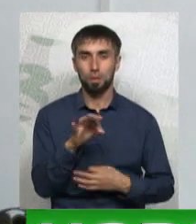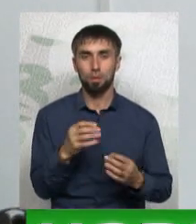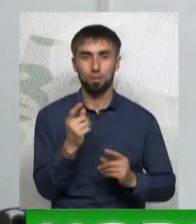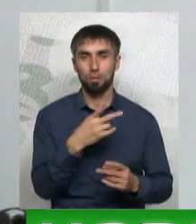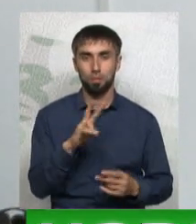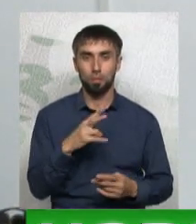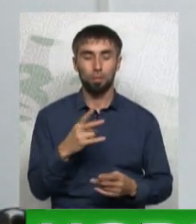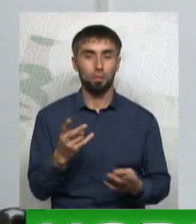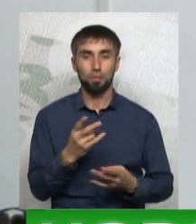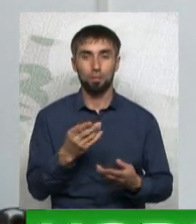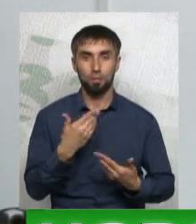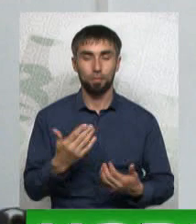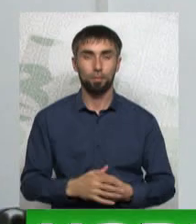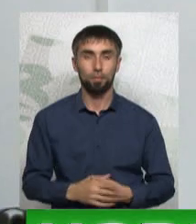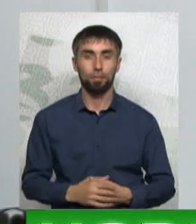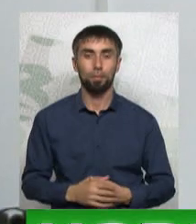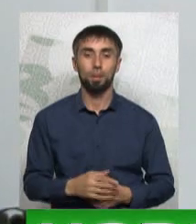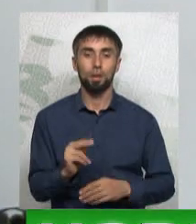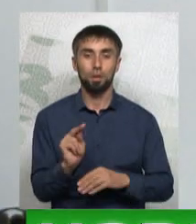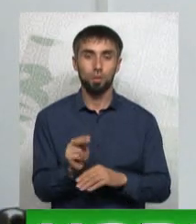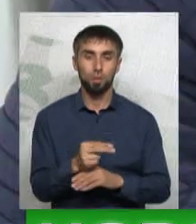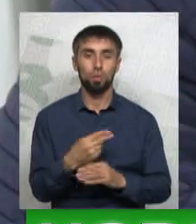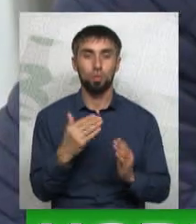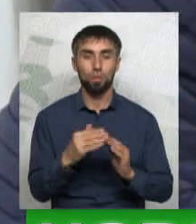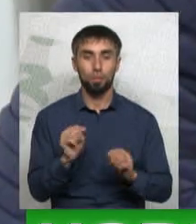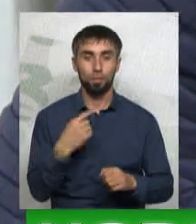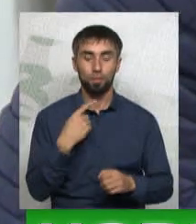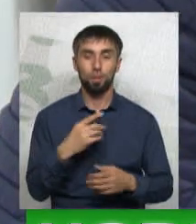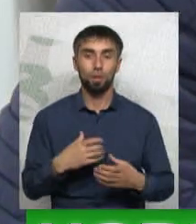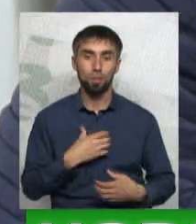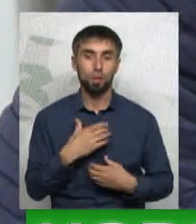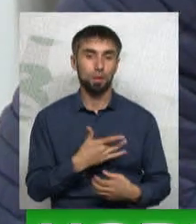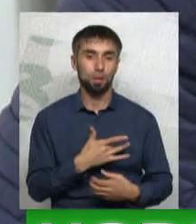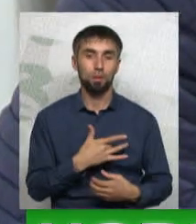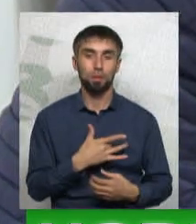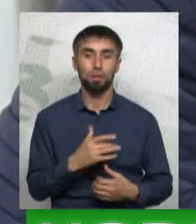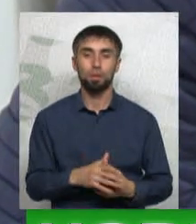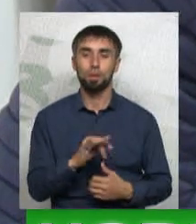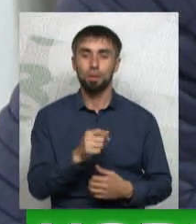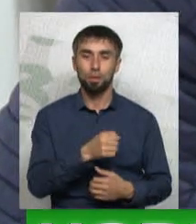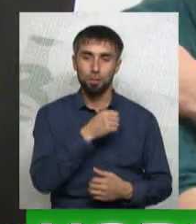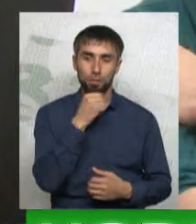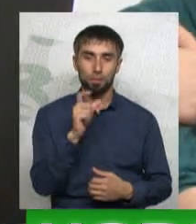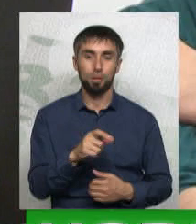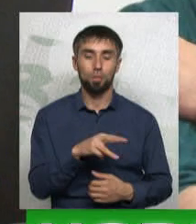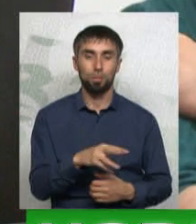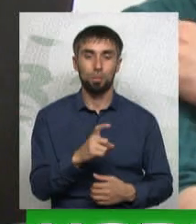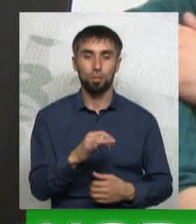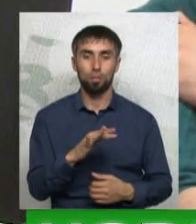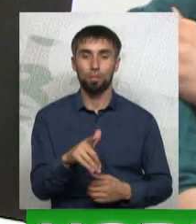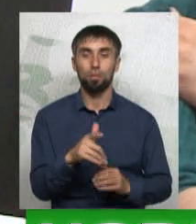излишнее, надобности такой нету, лечись дома. Беспокоит сердце в силу возраста и Мустафу Хутиева,